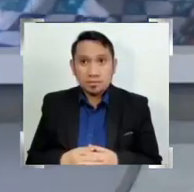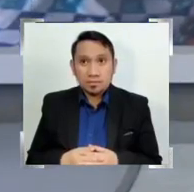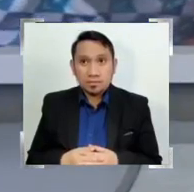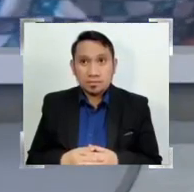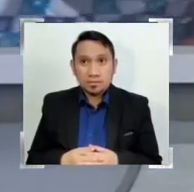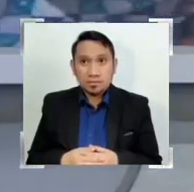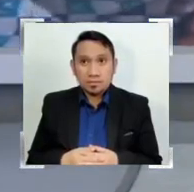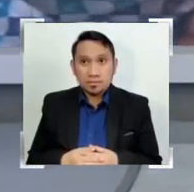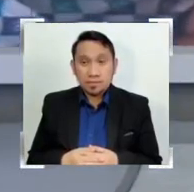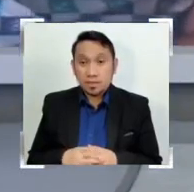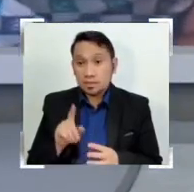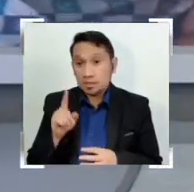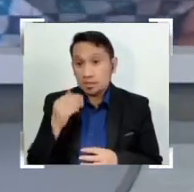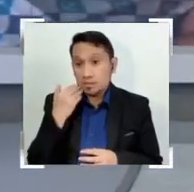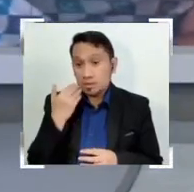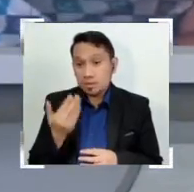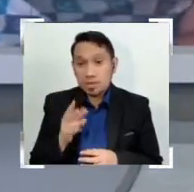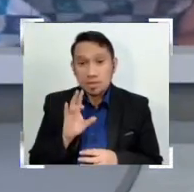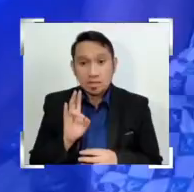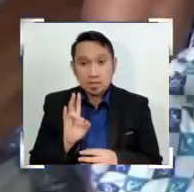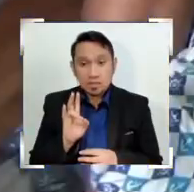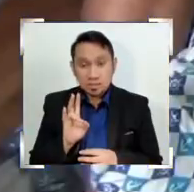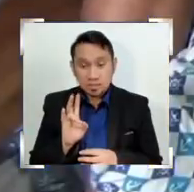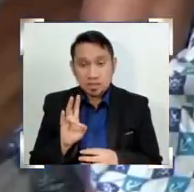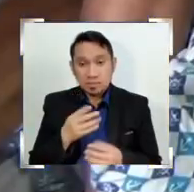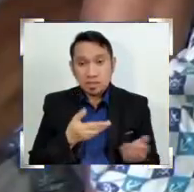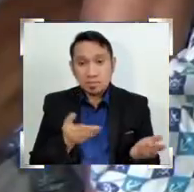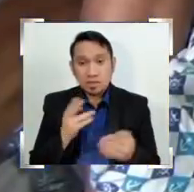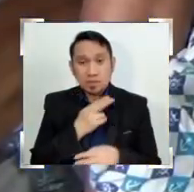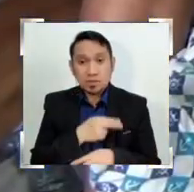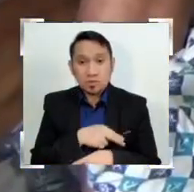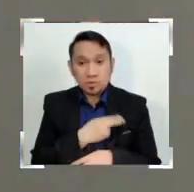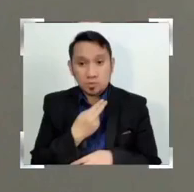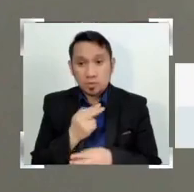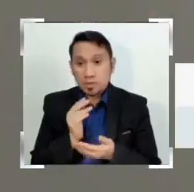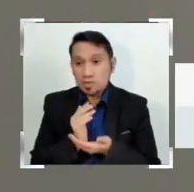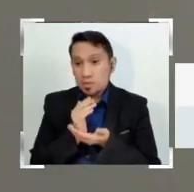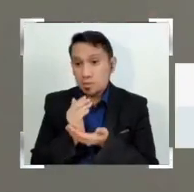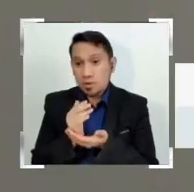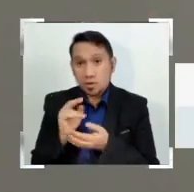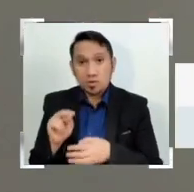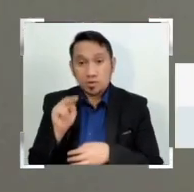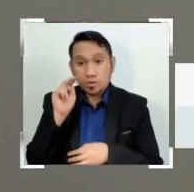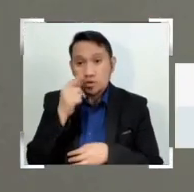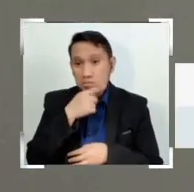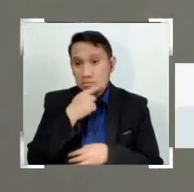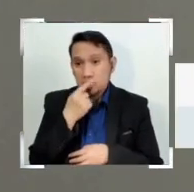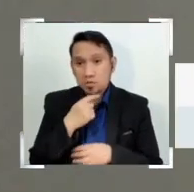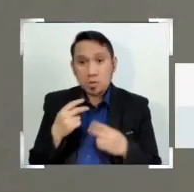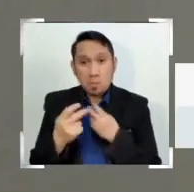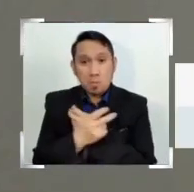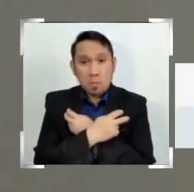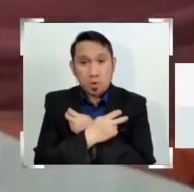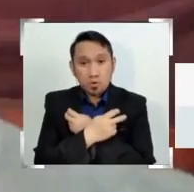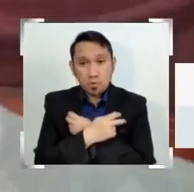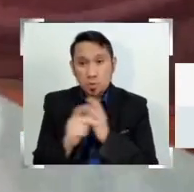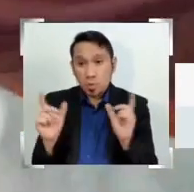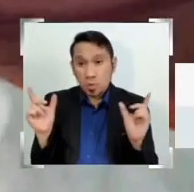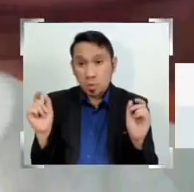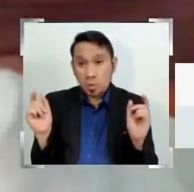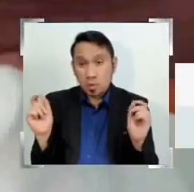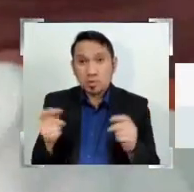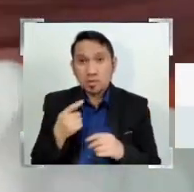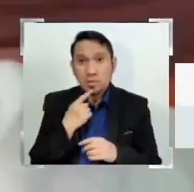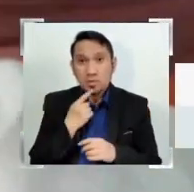Isang patay at pito ang naospital sa Liloy, Zamboanga del Norte dahil sa isang nakalalasong uri na alimango. Kwento na isa sa mga biktima, kasama